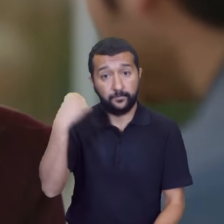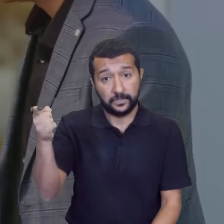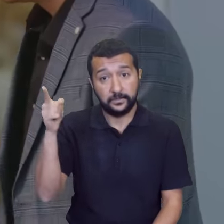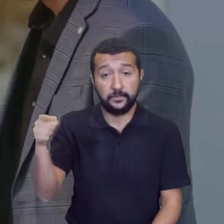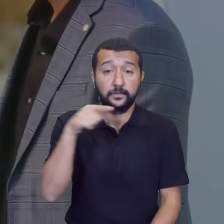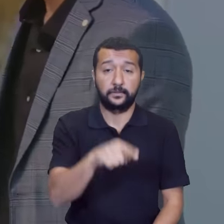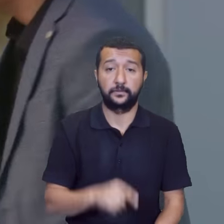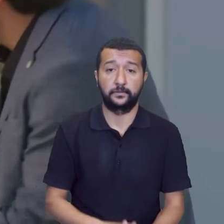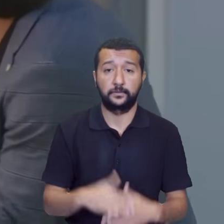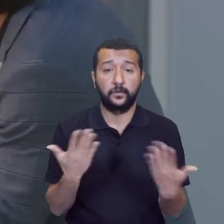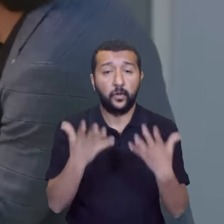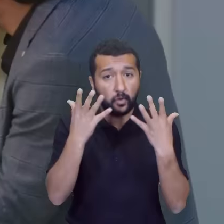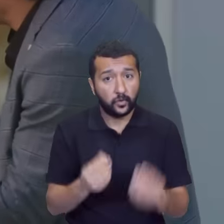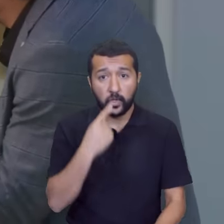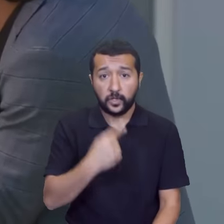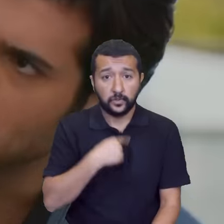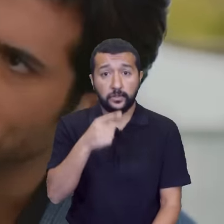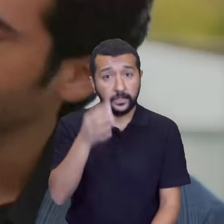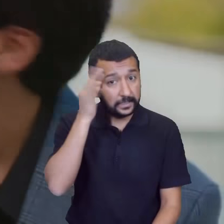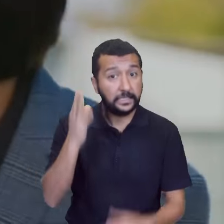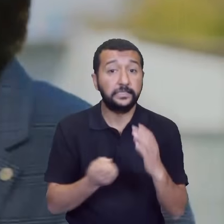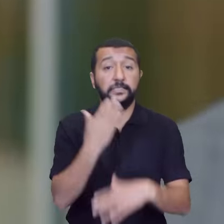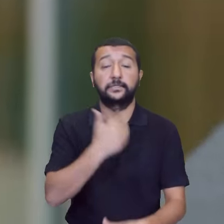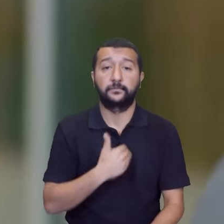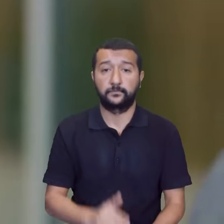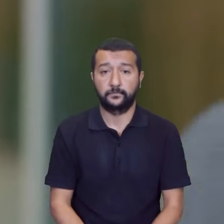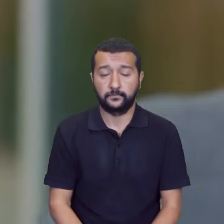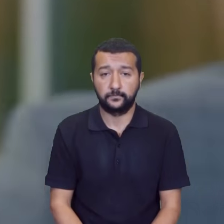Itır. Ya ne olur söylesene bak biliriz.